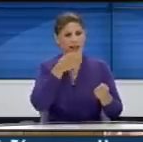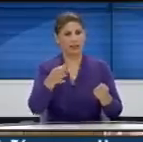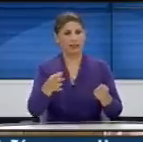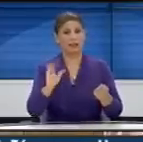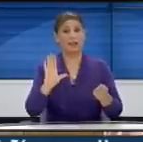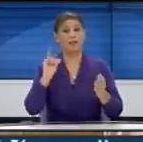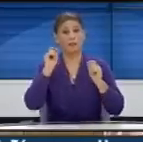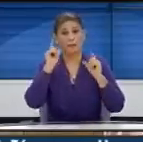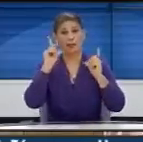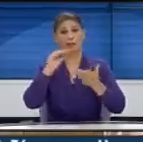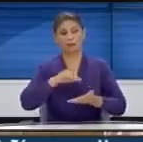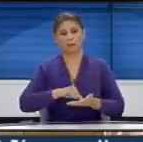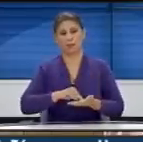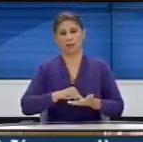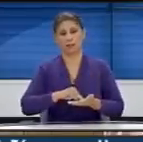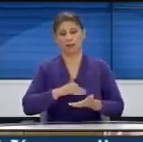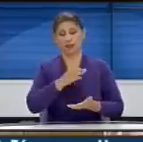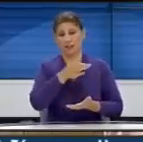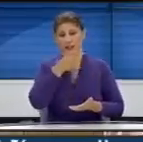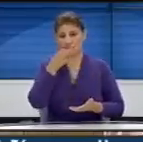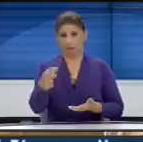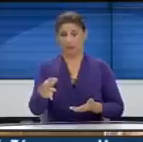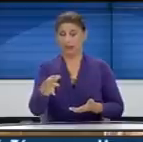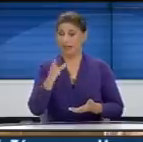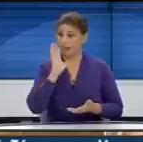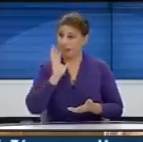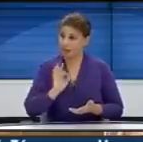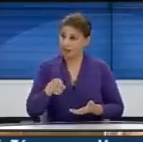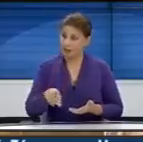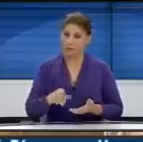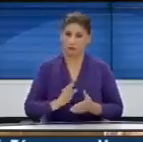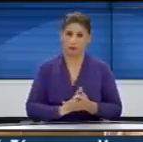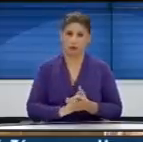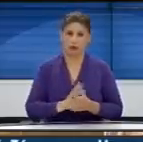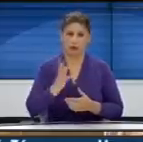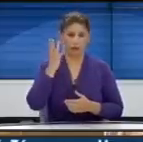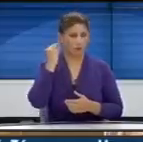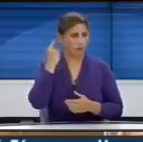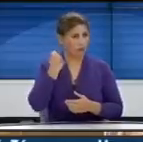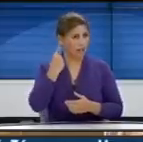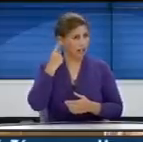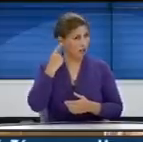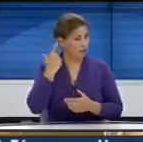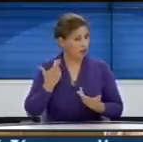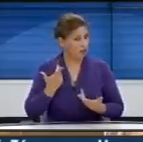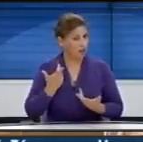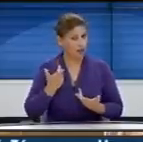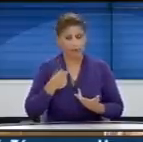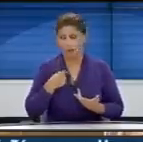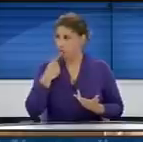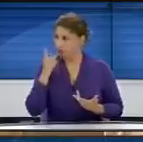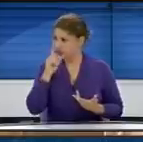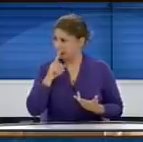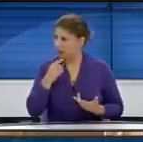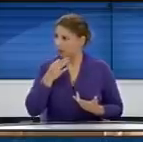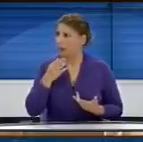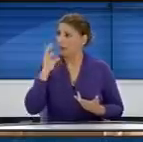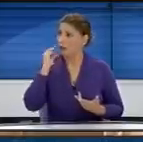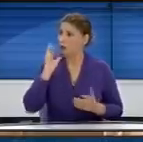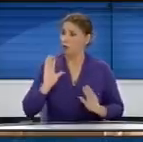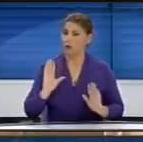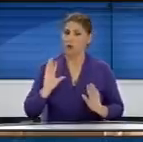θα με εκπλήξει ξανά. Είπατε, είναι αλήθεια αυτό, το άκουσαν καλά τα αυτιά μου, θα ήθελα να με διαψεύσετε, ότι